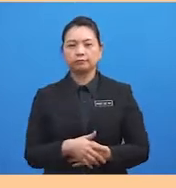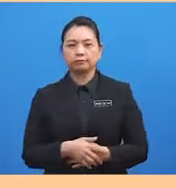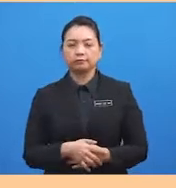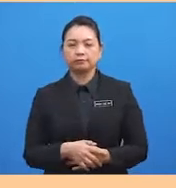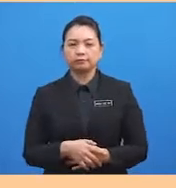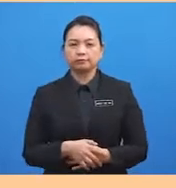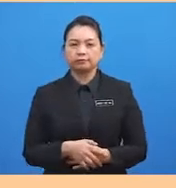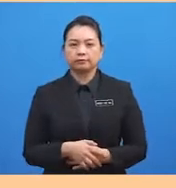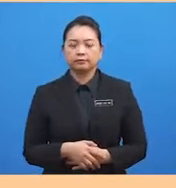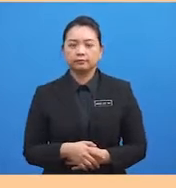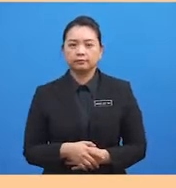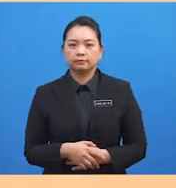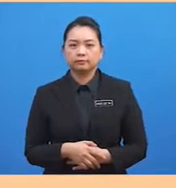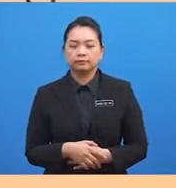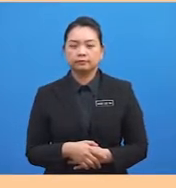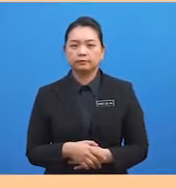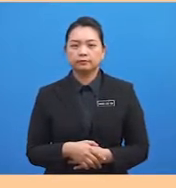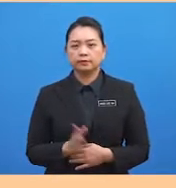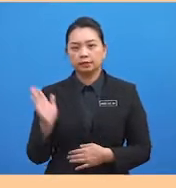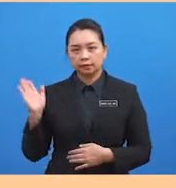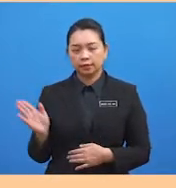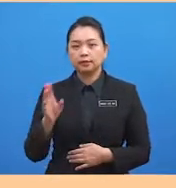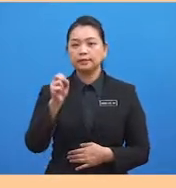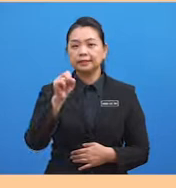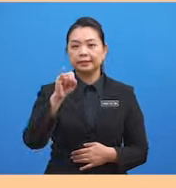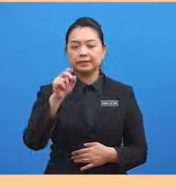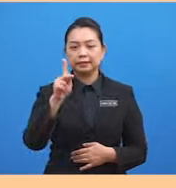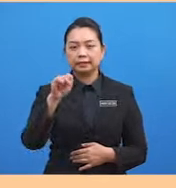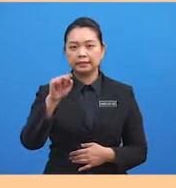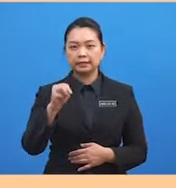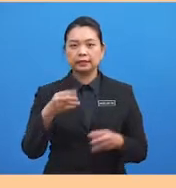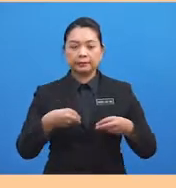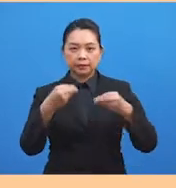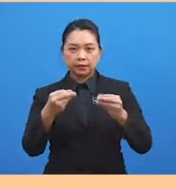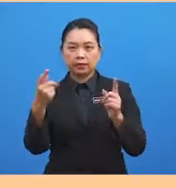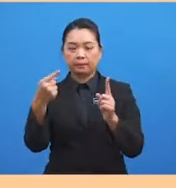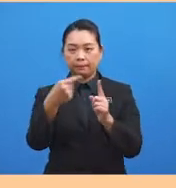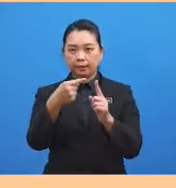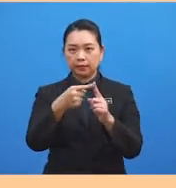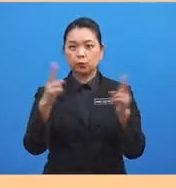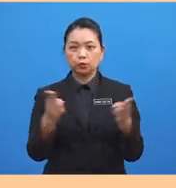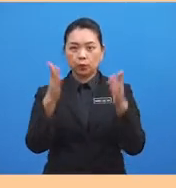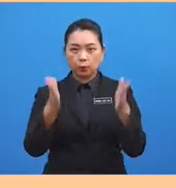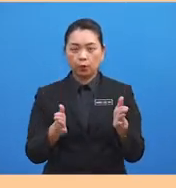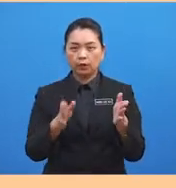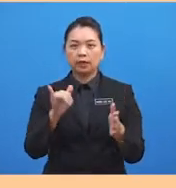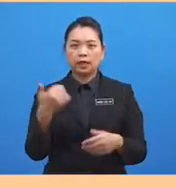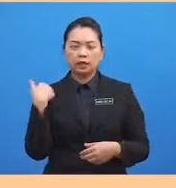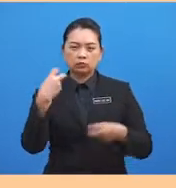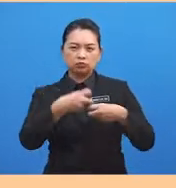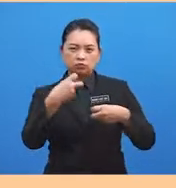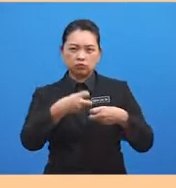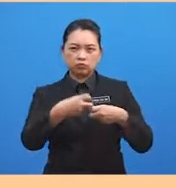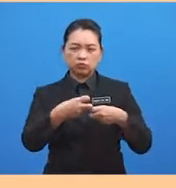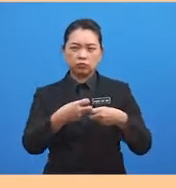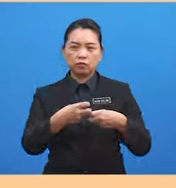(PKS). Skim ini diberikan kepada usahawan yang menghadapi kesukaran untuk